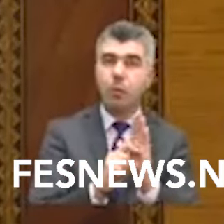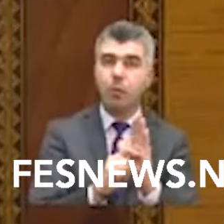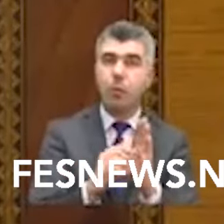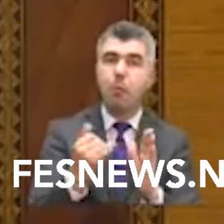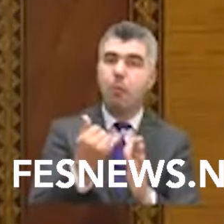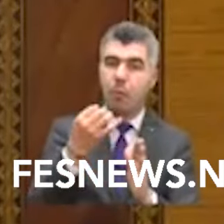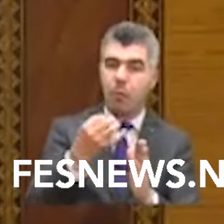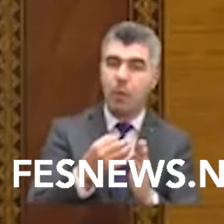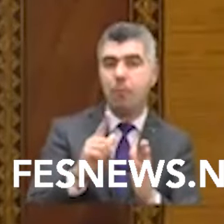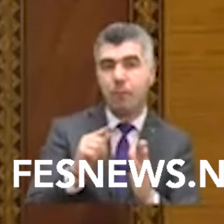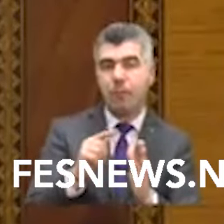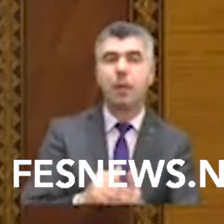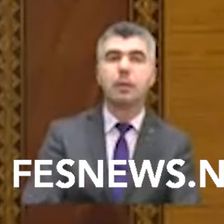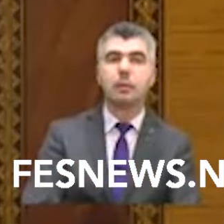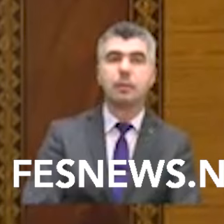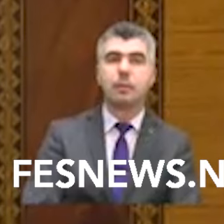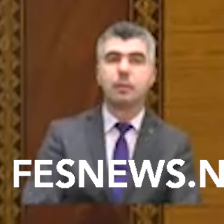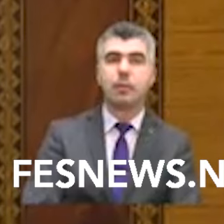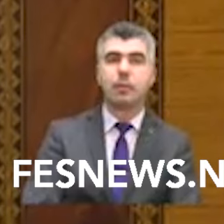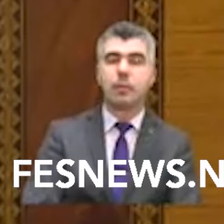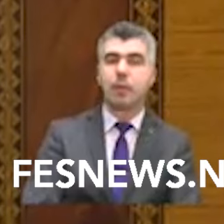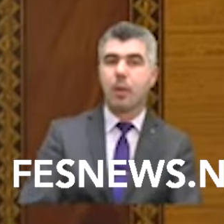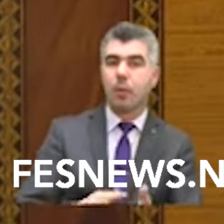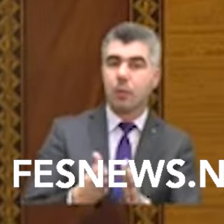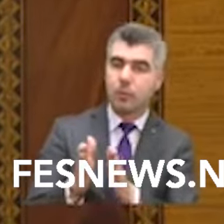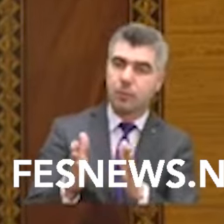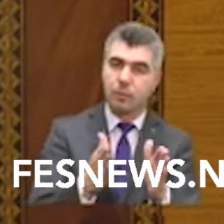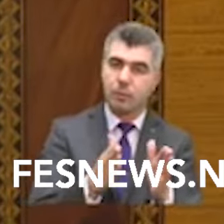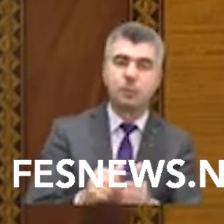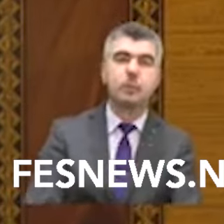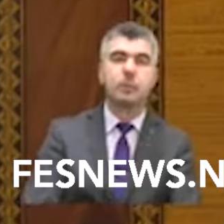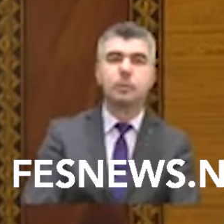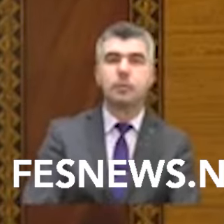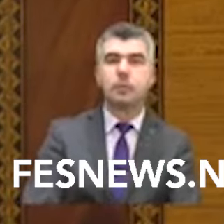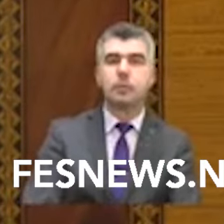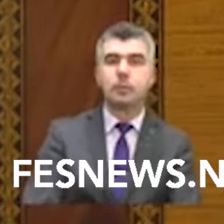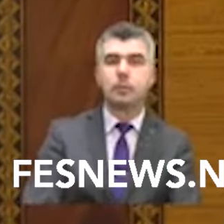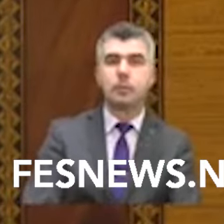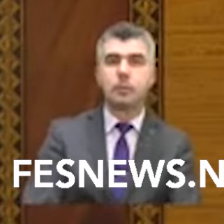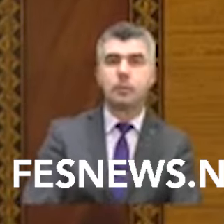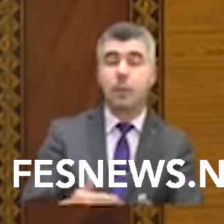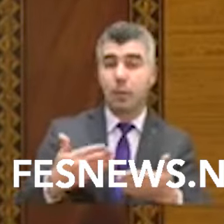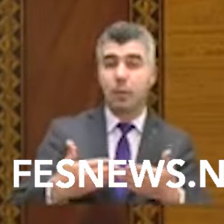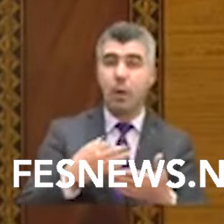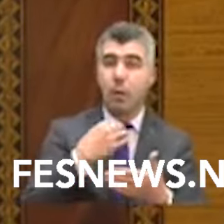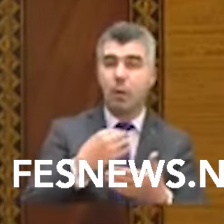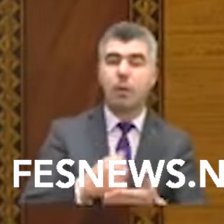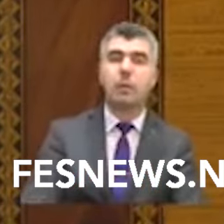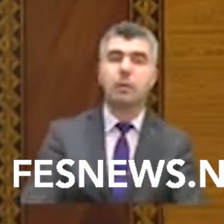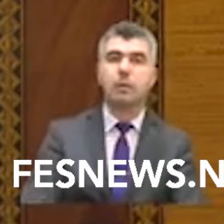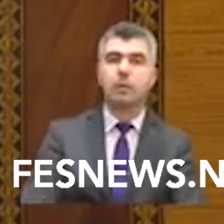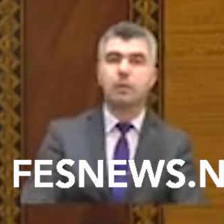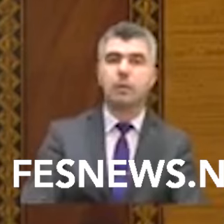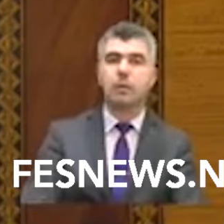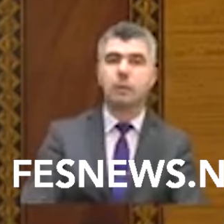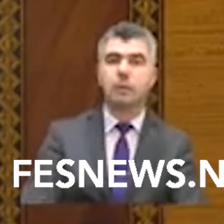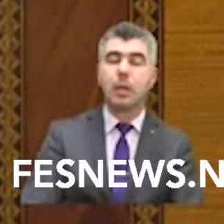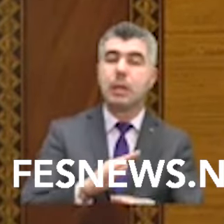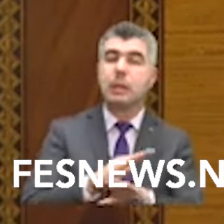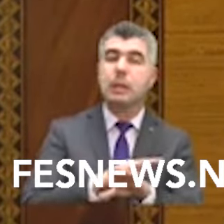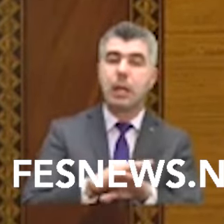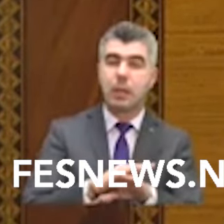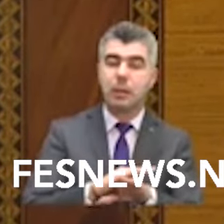الأهمية وغاهنية كذلك. الحاجة اللي نبغي نأكد عليها هي أن سياسة